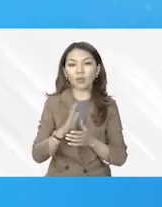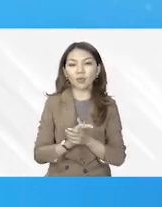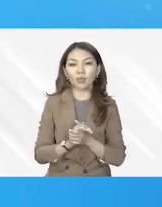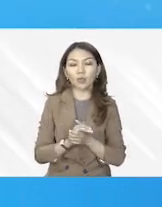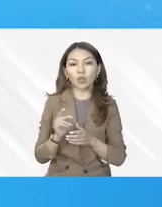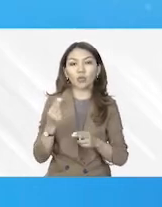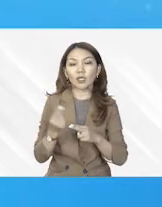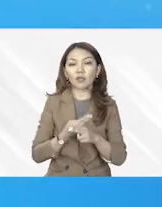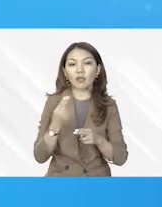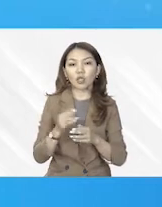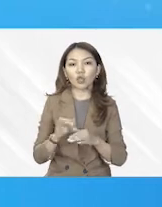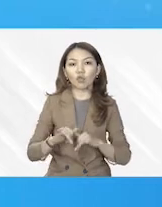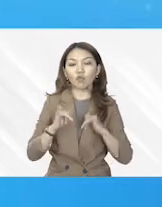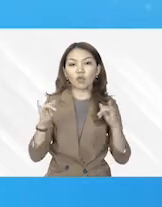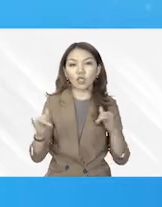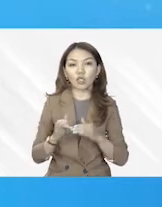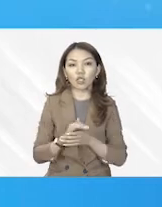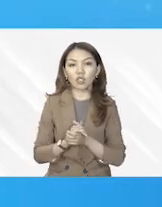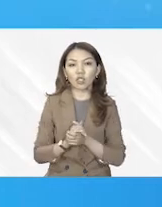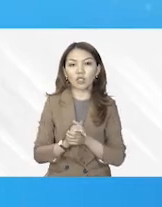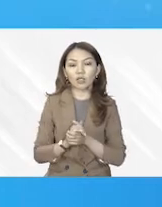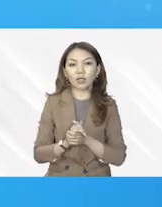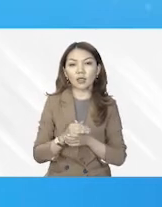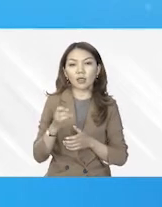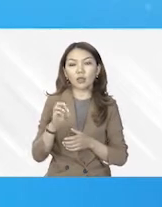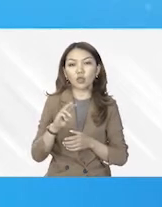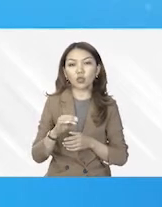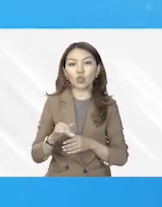числа хромосом у нового организма.